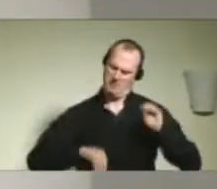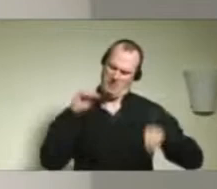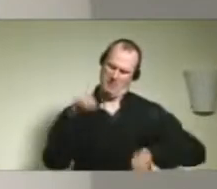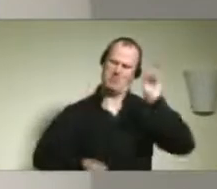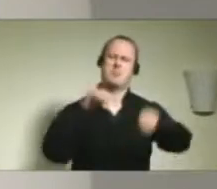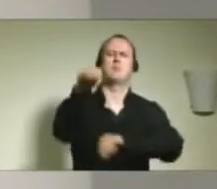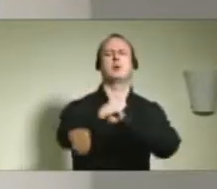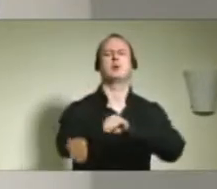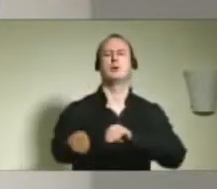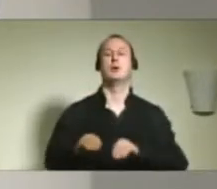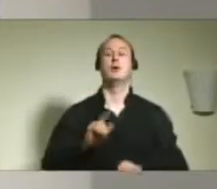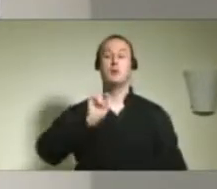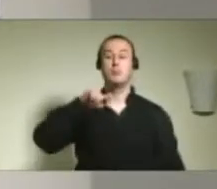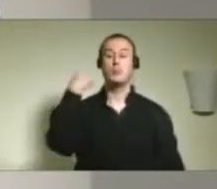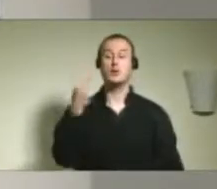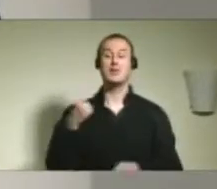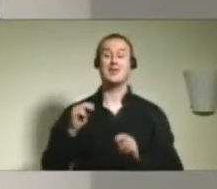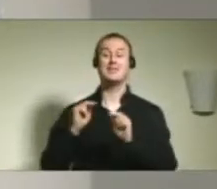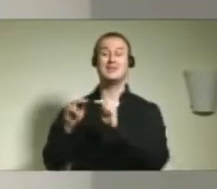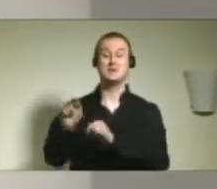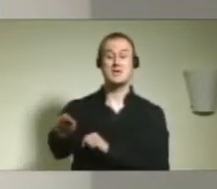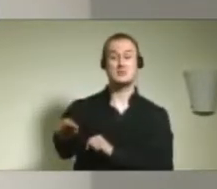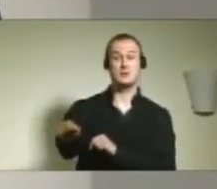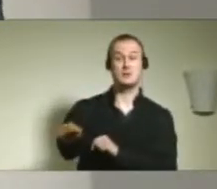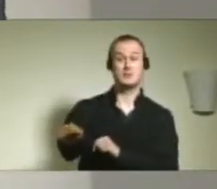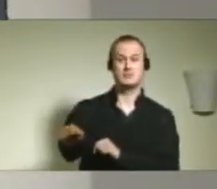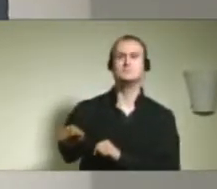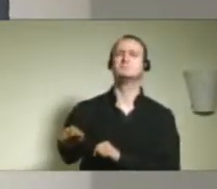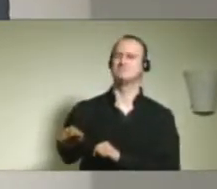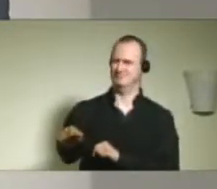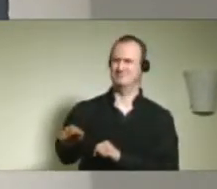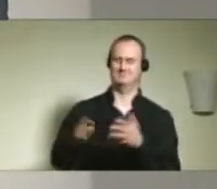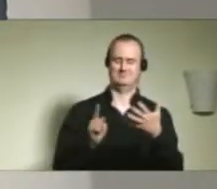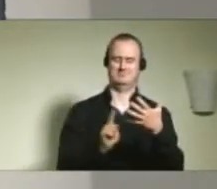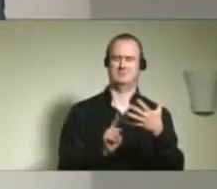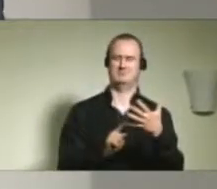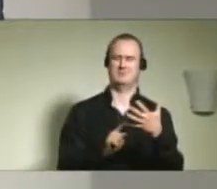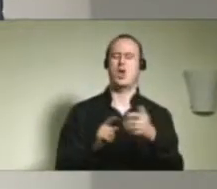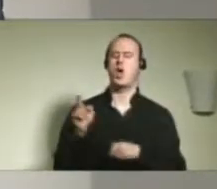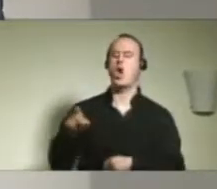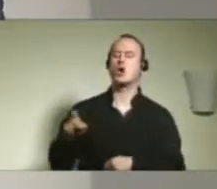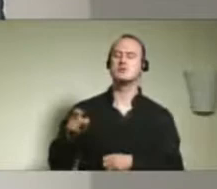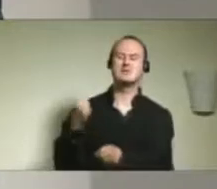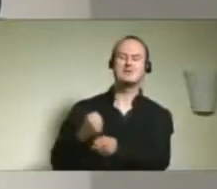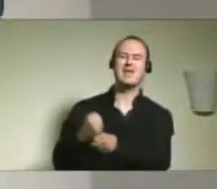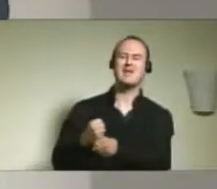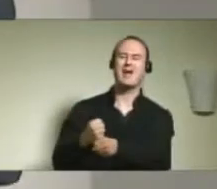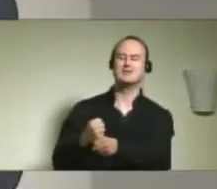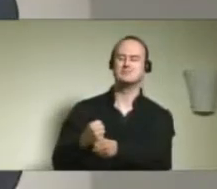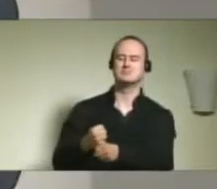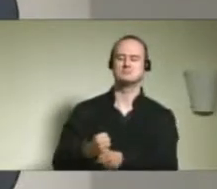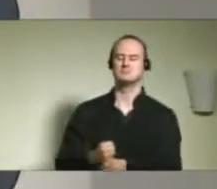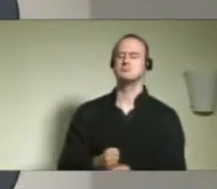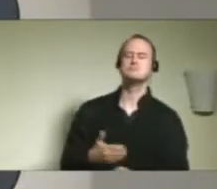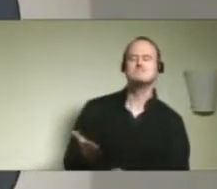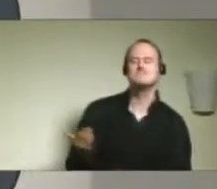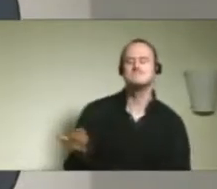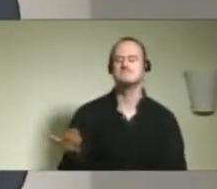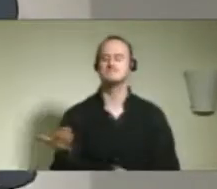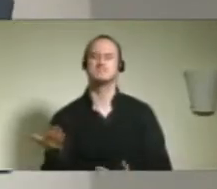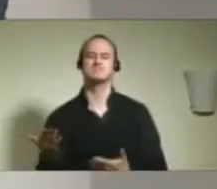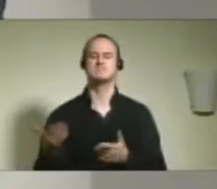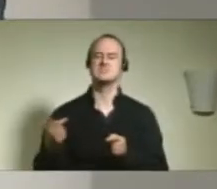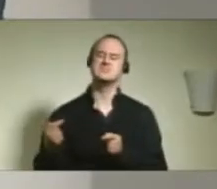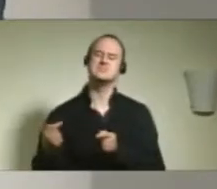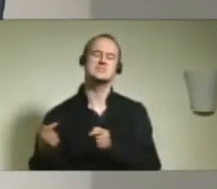pour la prochaine négociation, on va encore attaquer les conditions de travail en ayant l'appui du